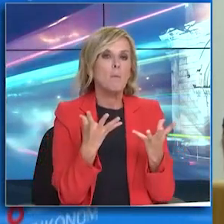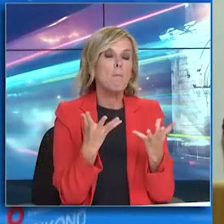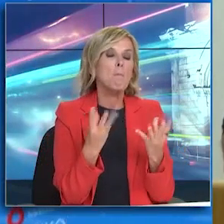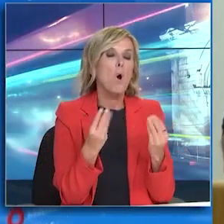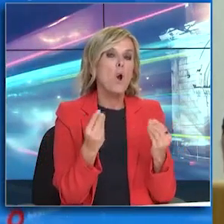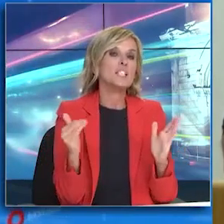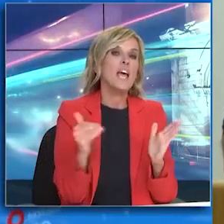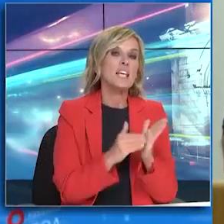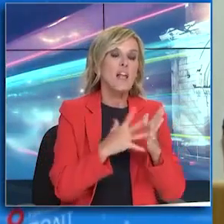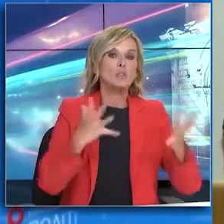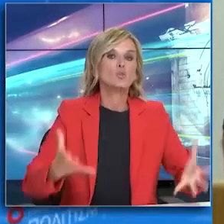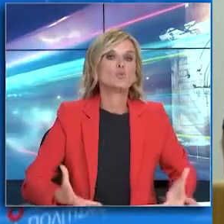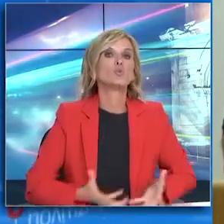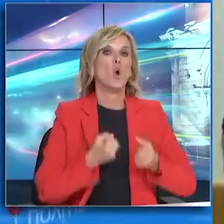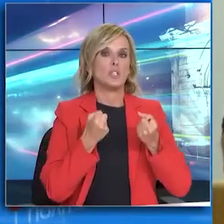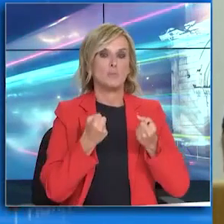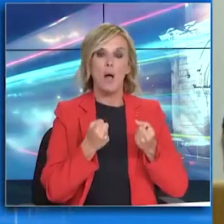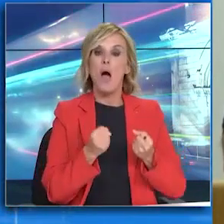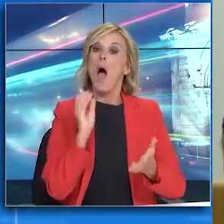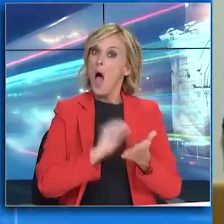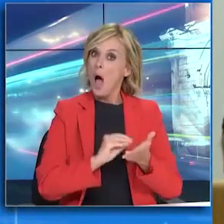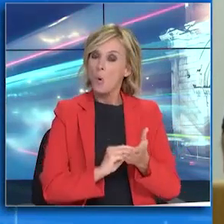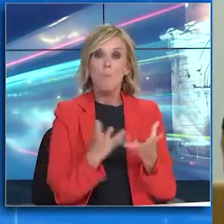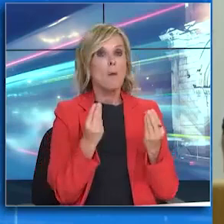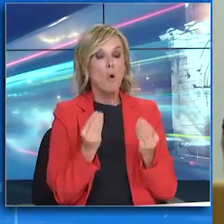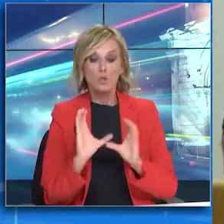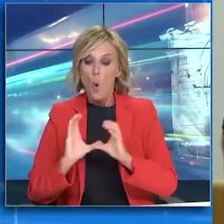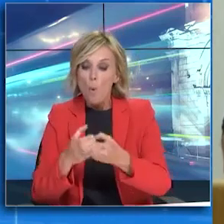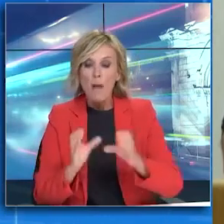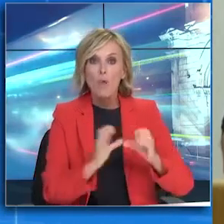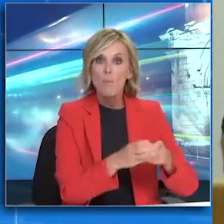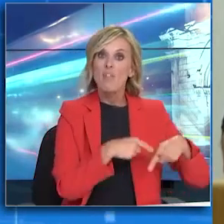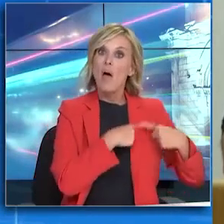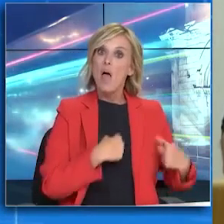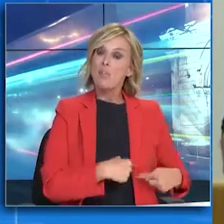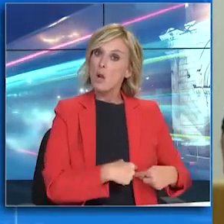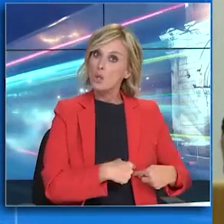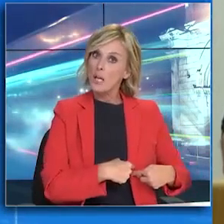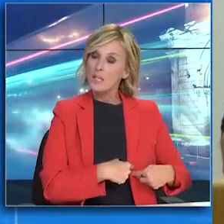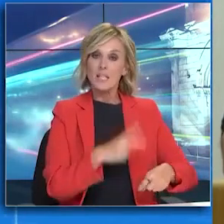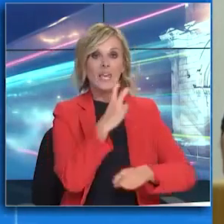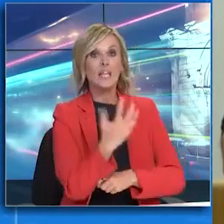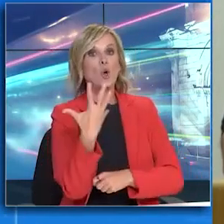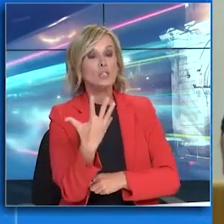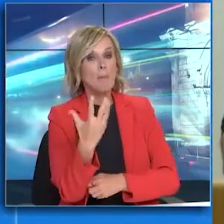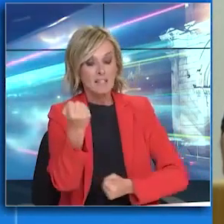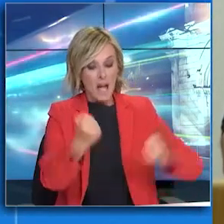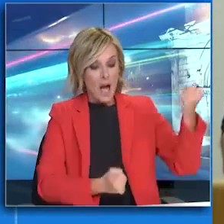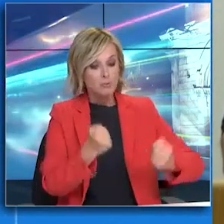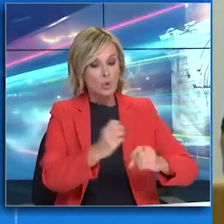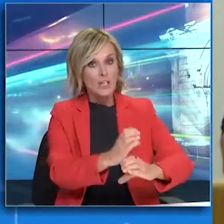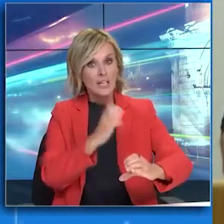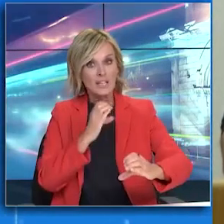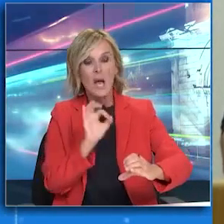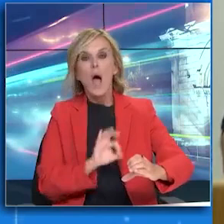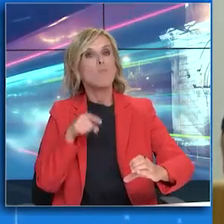Ο αριθμός των εθελοντικών ομάδων είναι μεγάλος και έχουν διατεθεί 40 μηχανήματα έργου και 25 υδροφόρες από την περιφέρεια Στερεάς